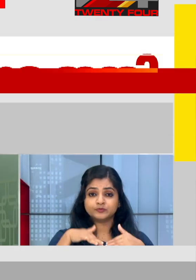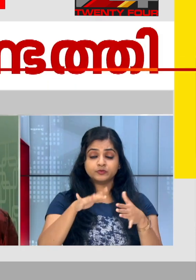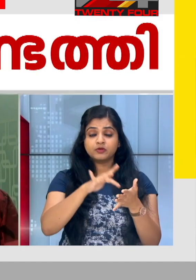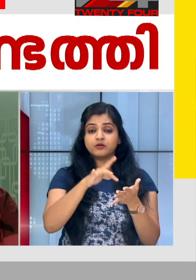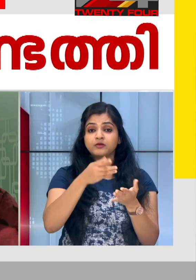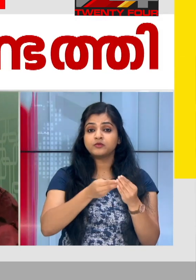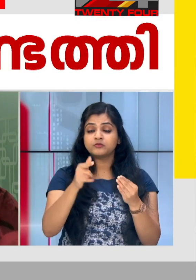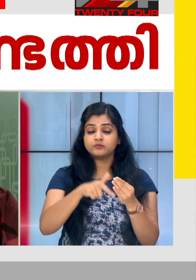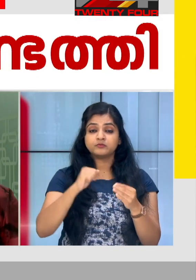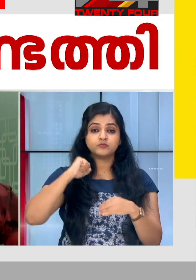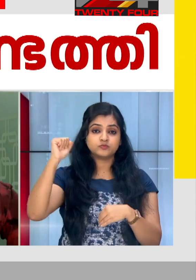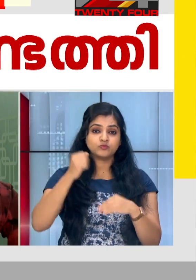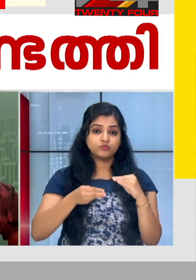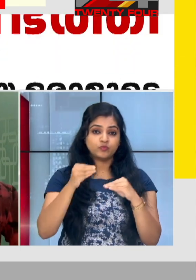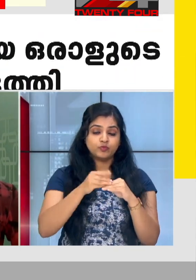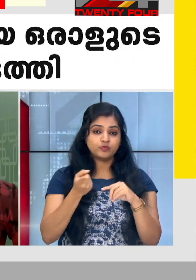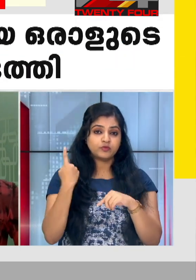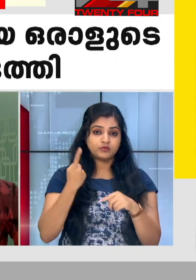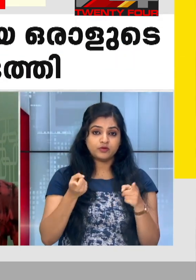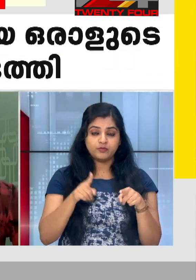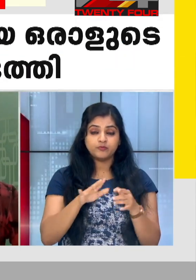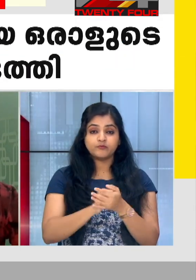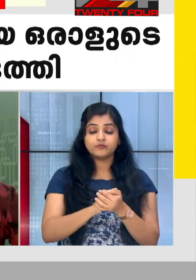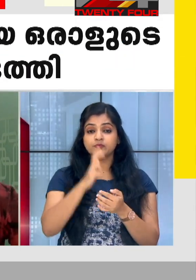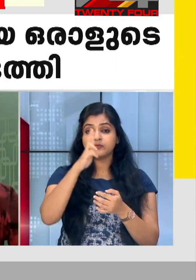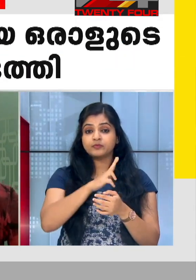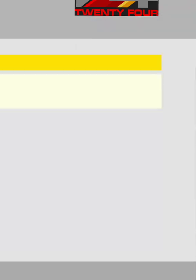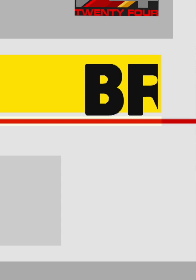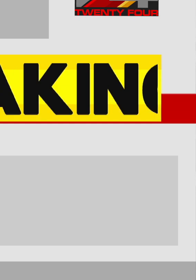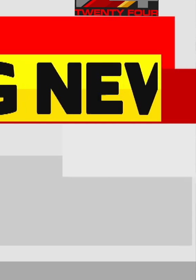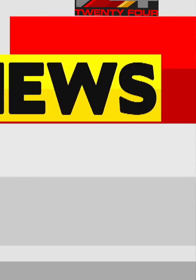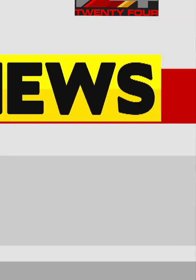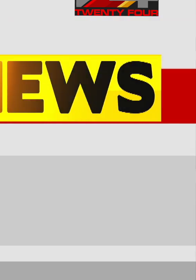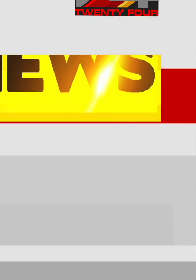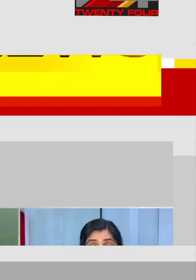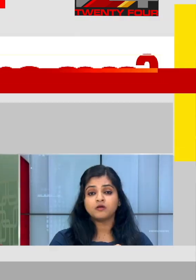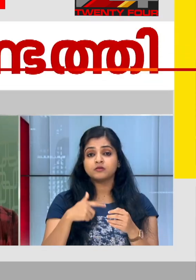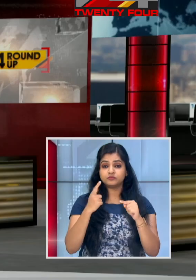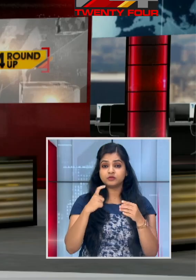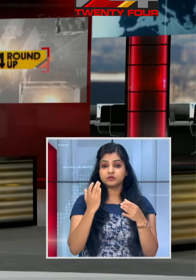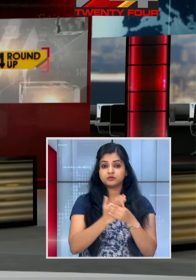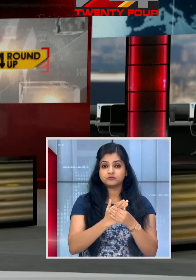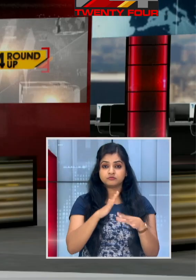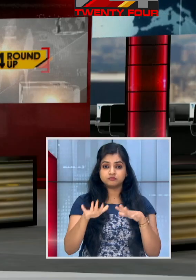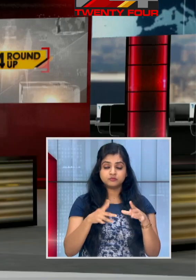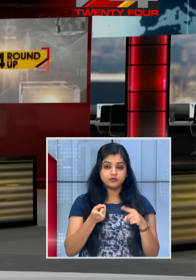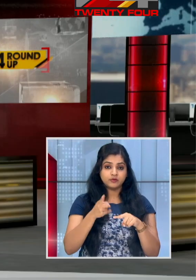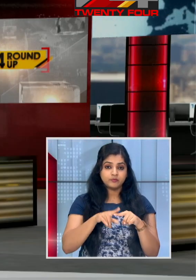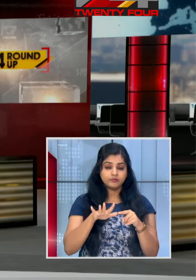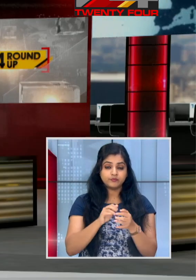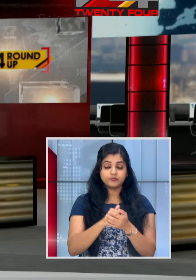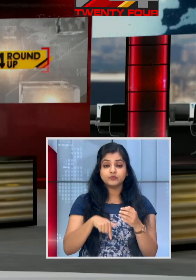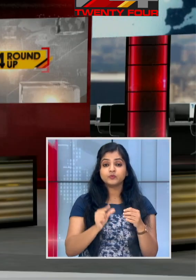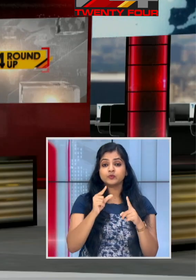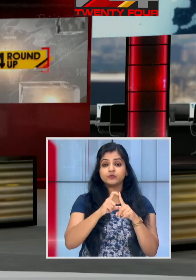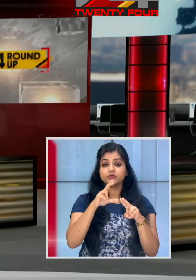അരങ്ങേറിയതാണ് വികാരി ജനറലായിട്ടുള്ള വികാരി ജനറലിനെതിരെ കേസെടുക്കുന്ന ഘട്ടമുണ്ടാവുന്നു. ആ കാര്യത്തിൽ ഇപ്പോൾ യു ഡി